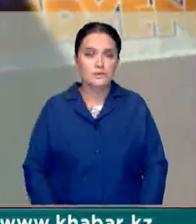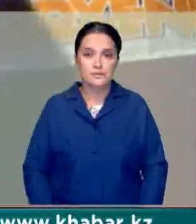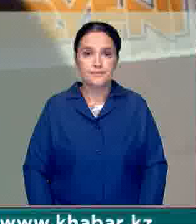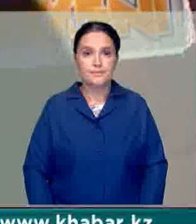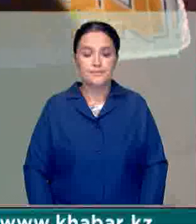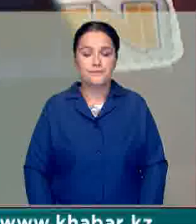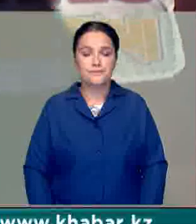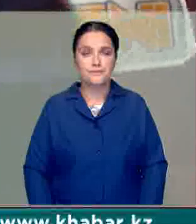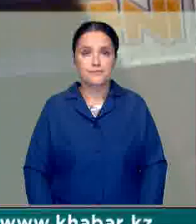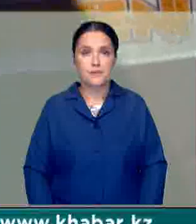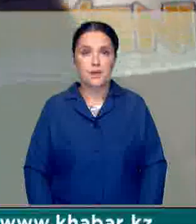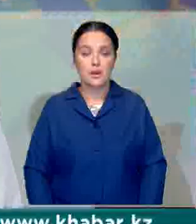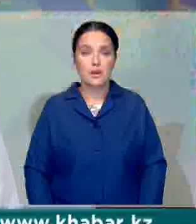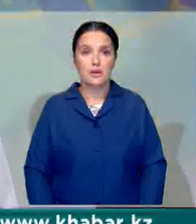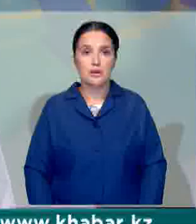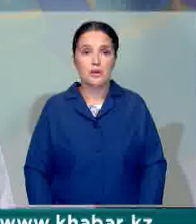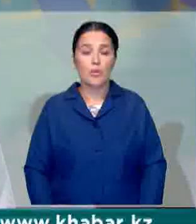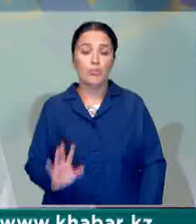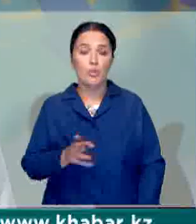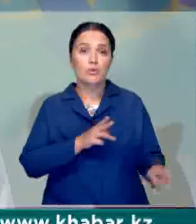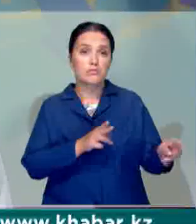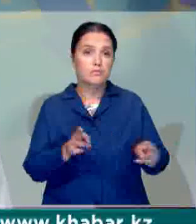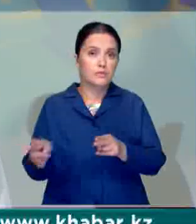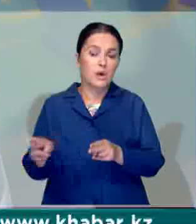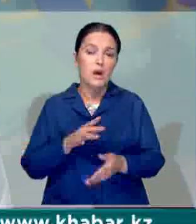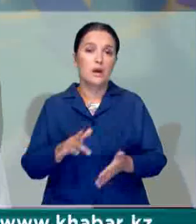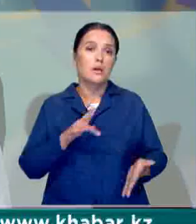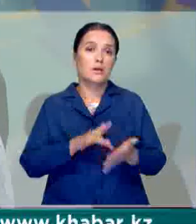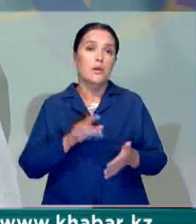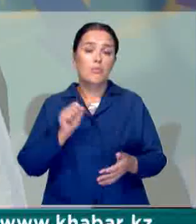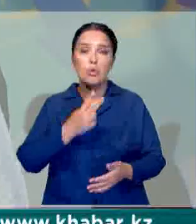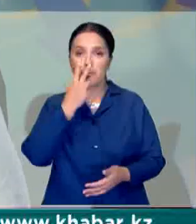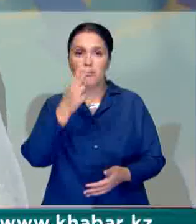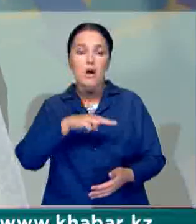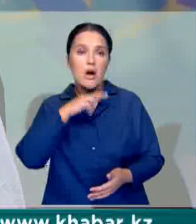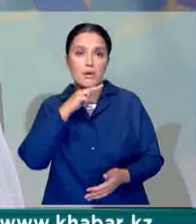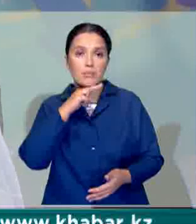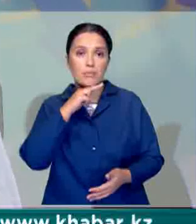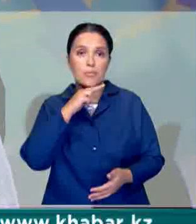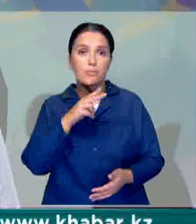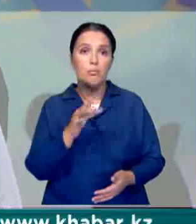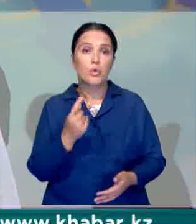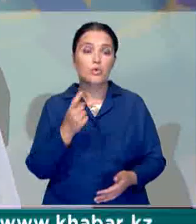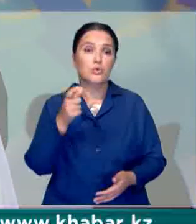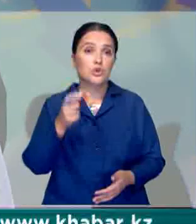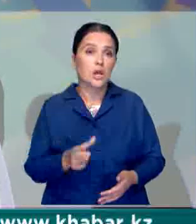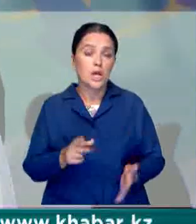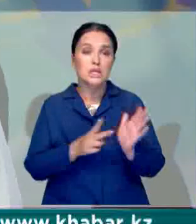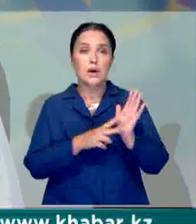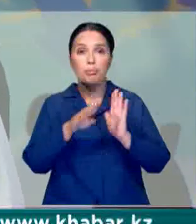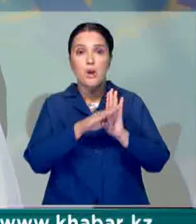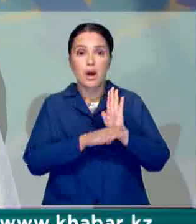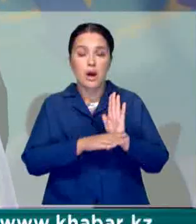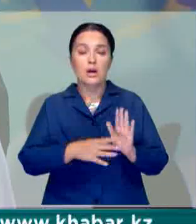завтрашнего дня 700 человек выйдут в регионы. Тем самым ребята смогут посмотреть, по 100 человек в 7 направлениях смогут посмотреть самые